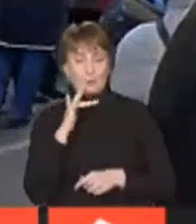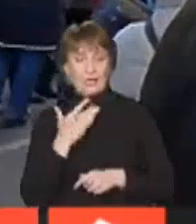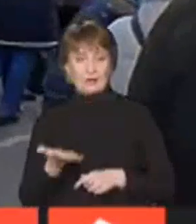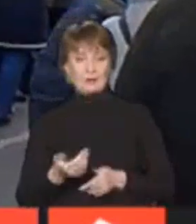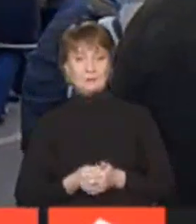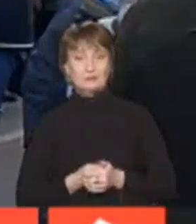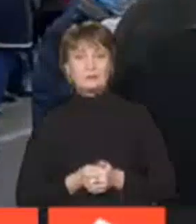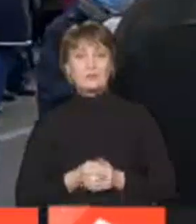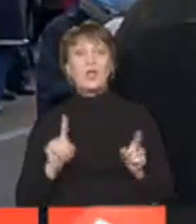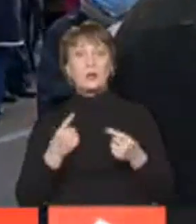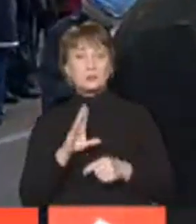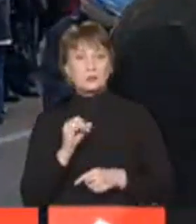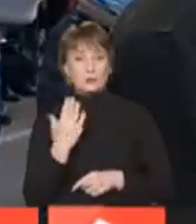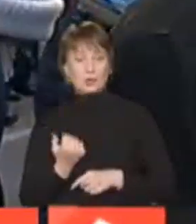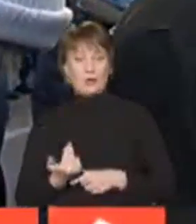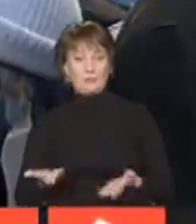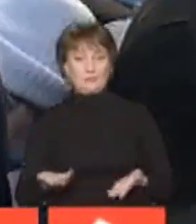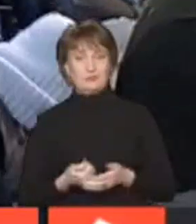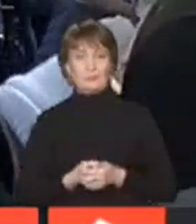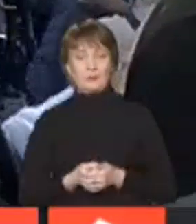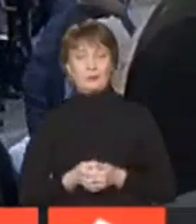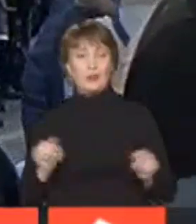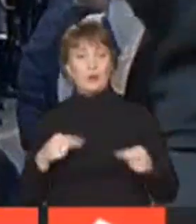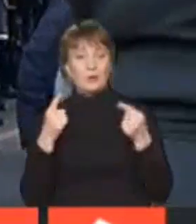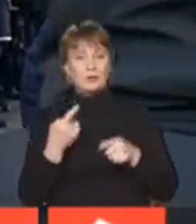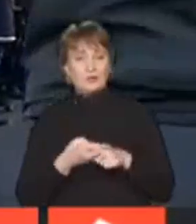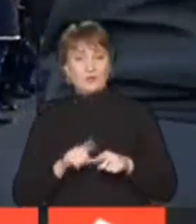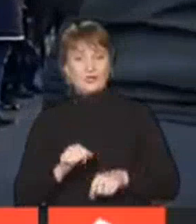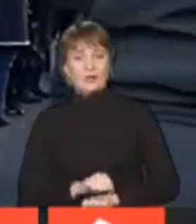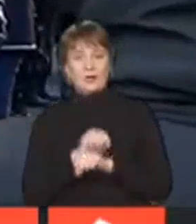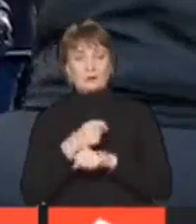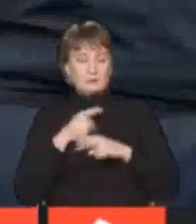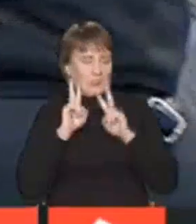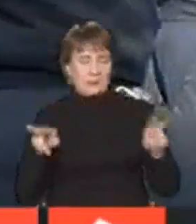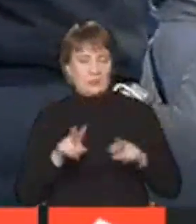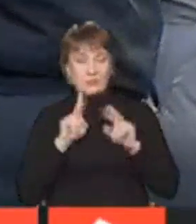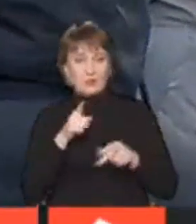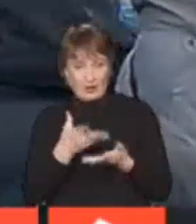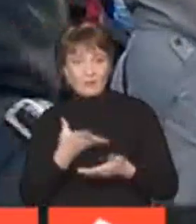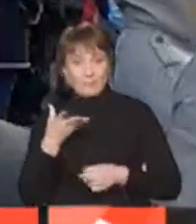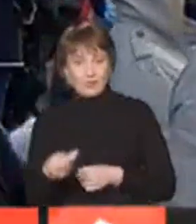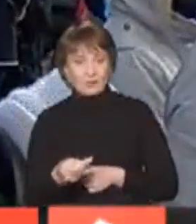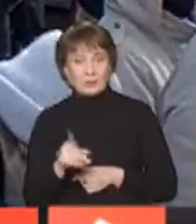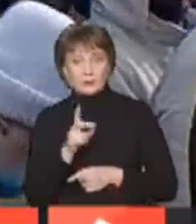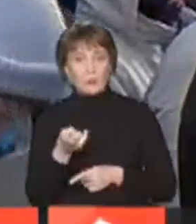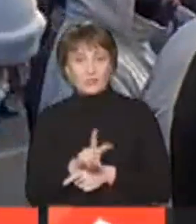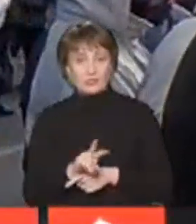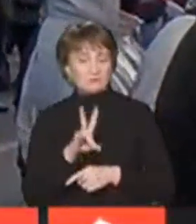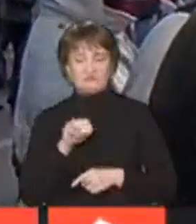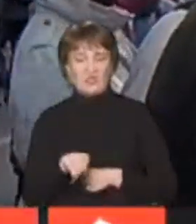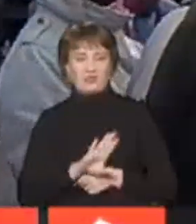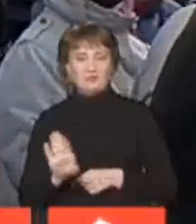посольства Америки? Сполучені Штати, вона організована, ця акція. Не знаю. А вам не платили за те, що ви сюди прийшли? Ні.